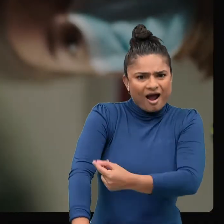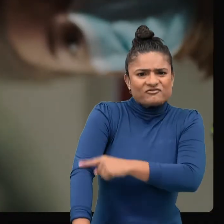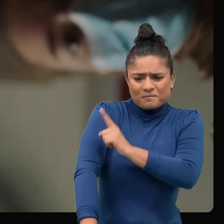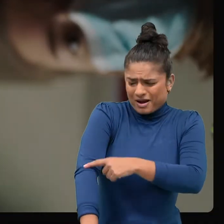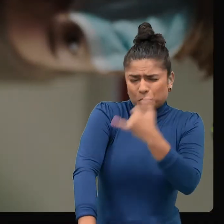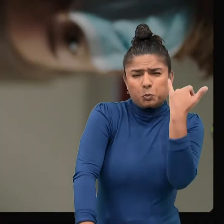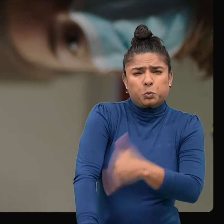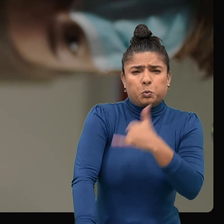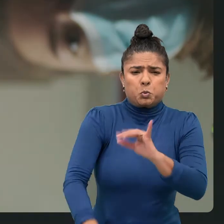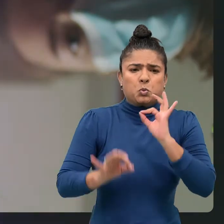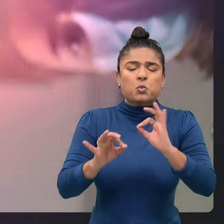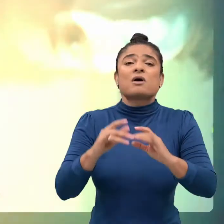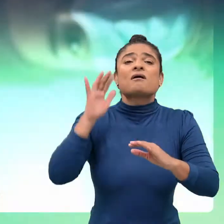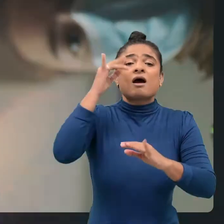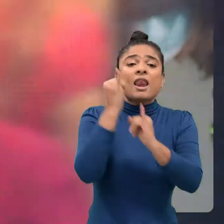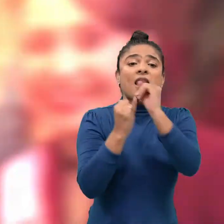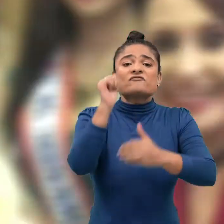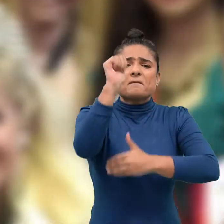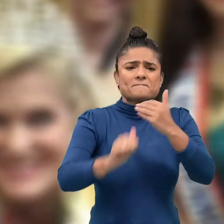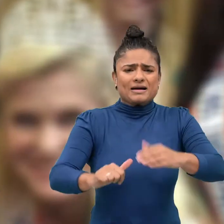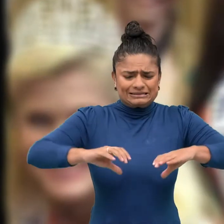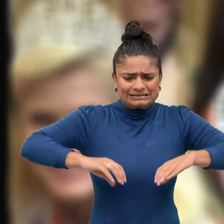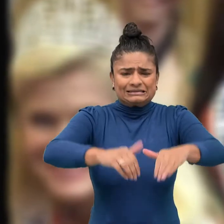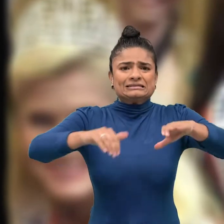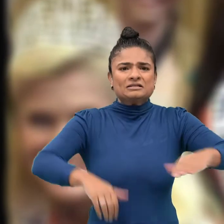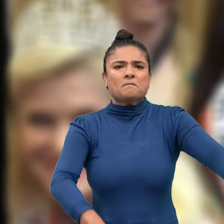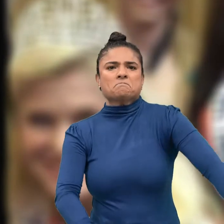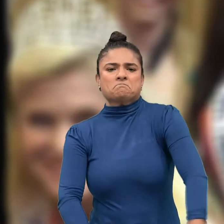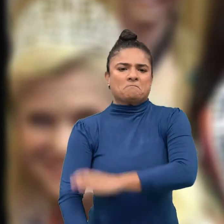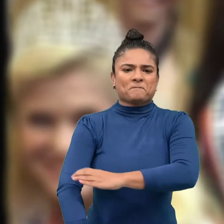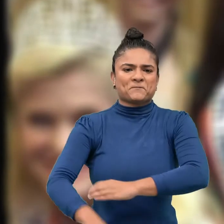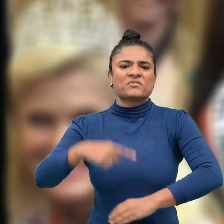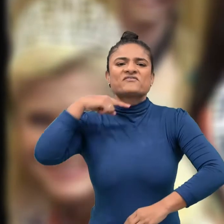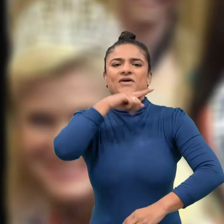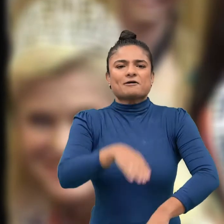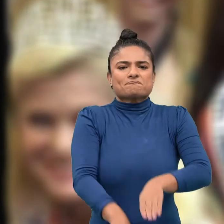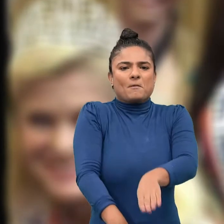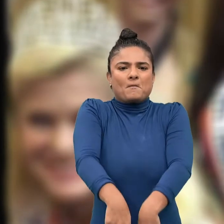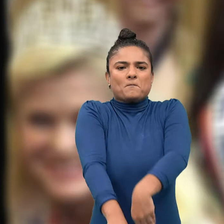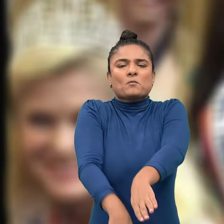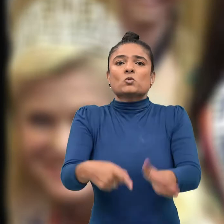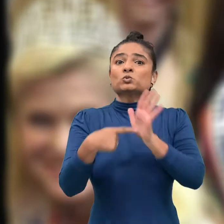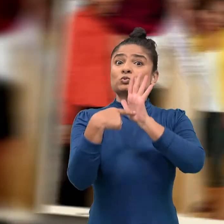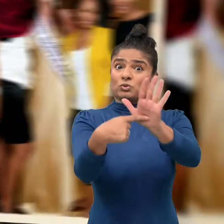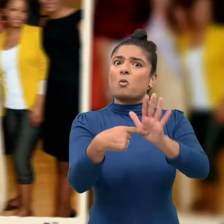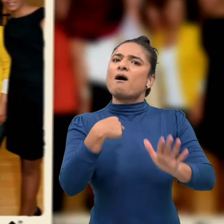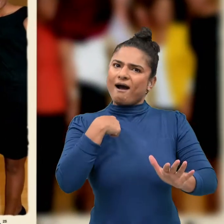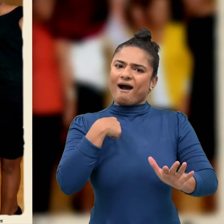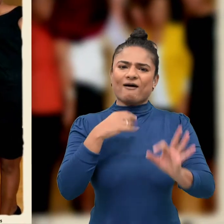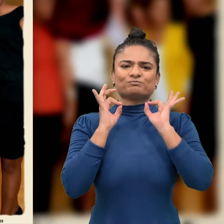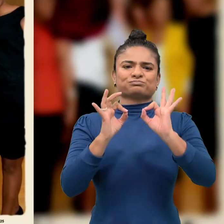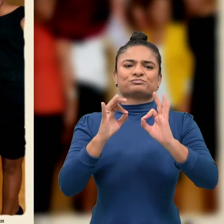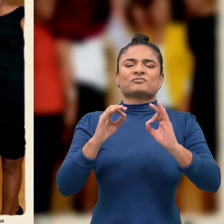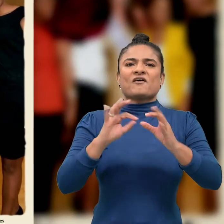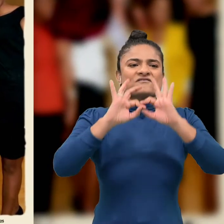seriously injured her right. After just 11 months, Helga was walking with her third prosthetic, proving a true inspiration